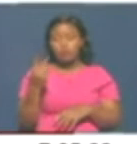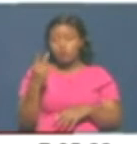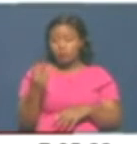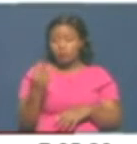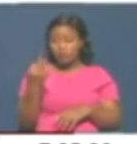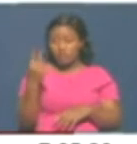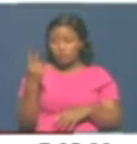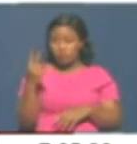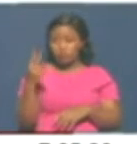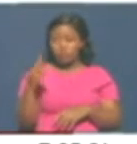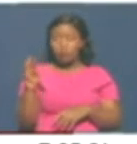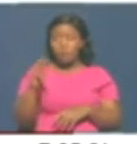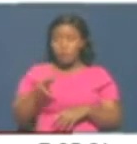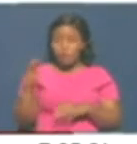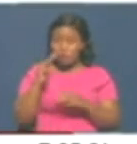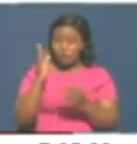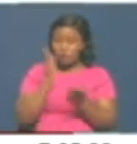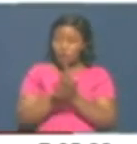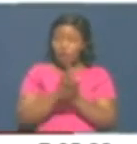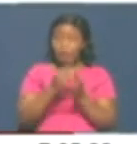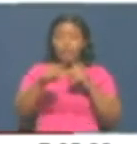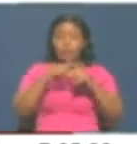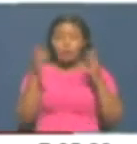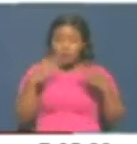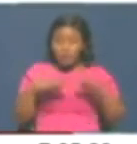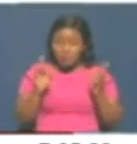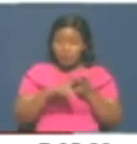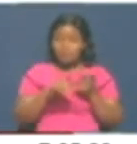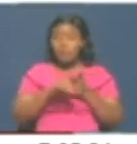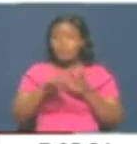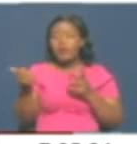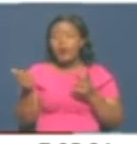232.9 wamethibitishwa kuwa na ugonjwa wa COVID-19, huku zaidi ya wagonjwa